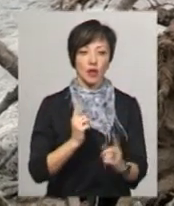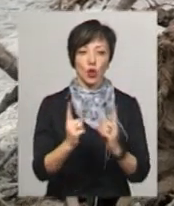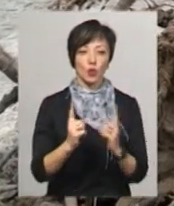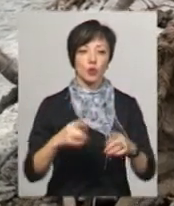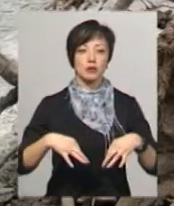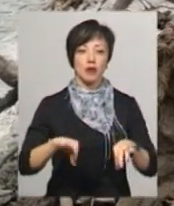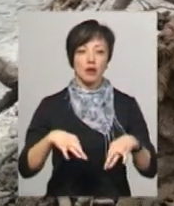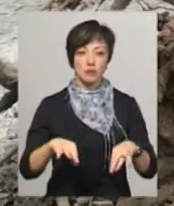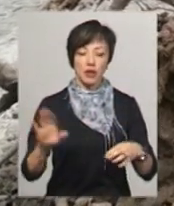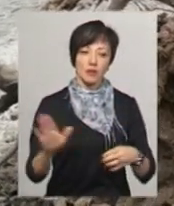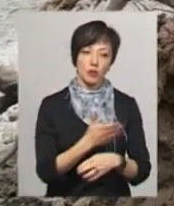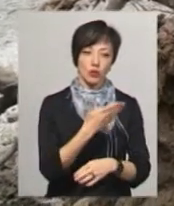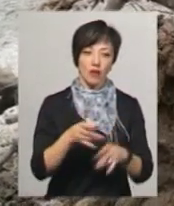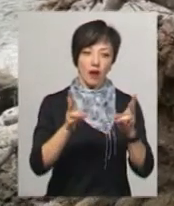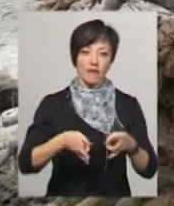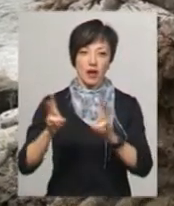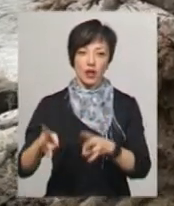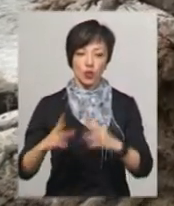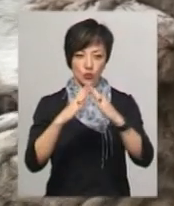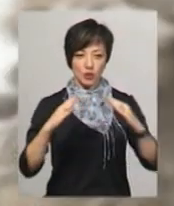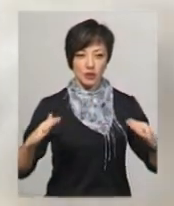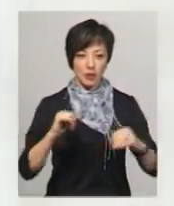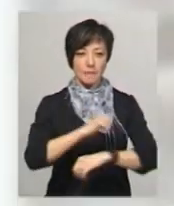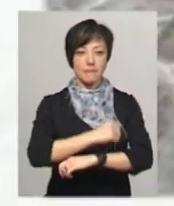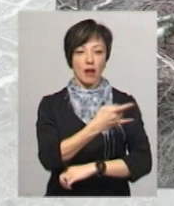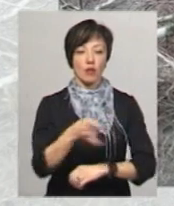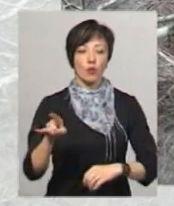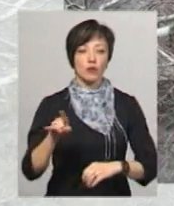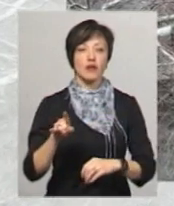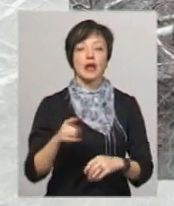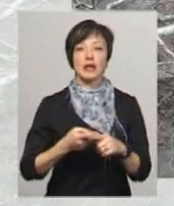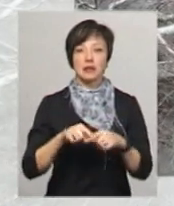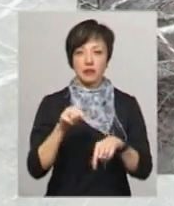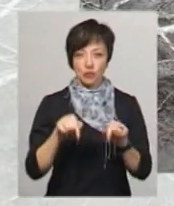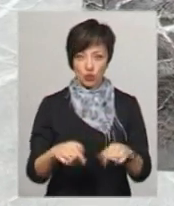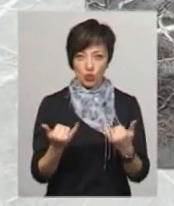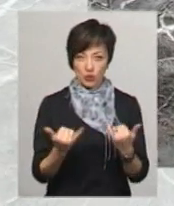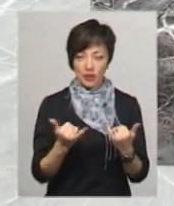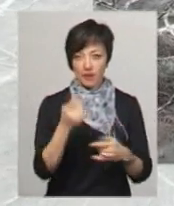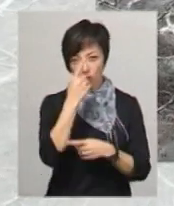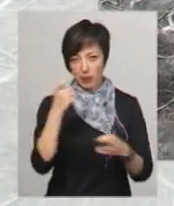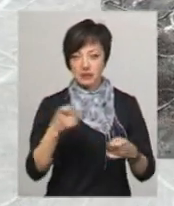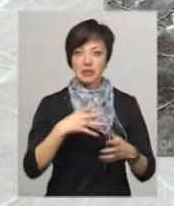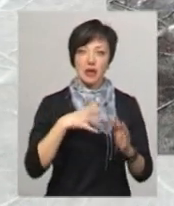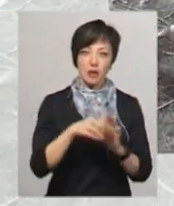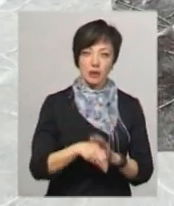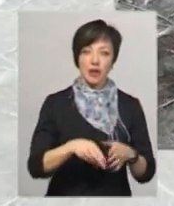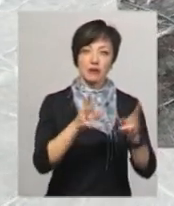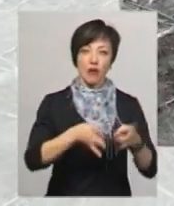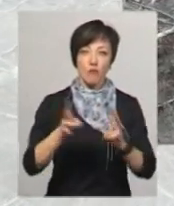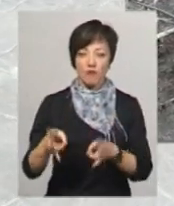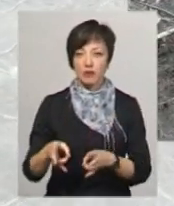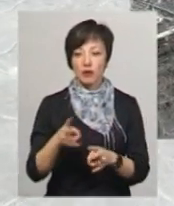транспорту, демонтовували аварійні конструкції дахів та балконів будівель. На цю годину інформації про загиблих чи травмованих під час